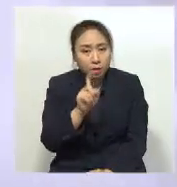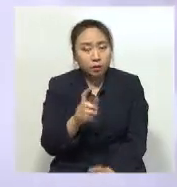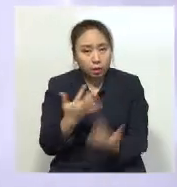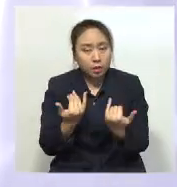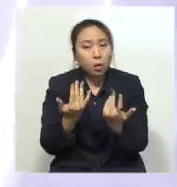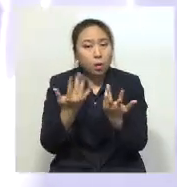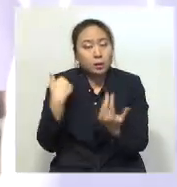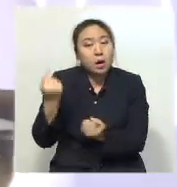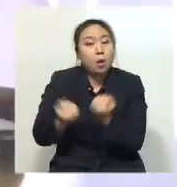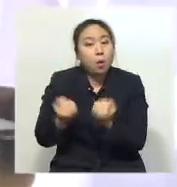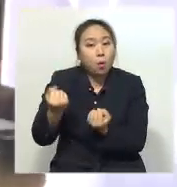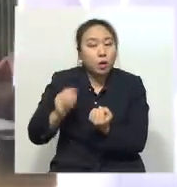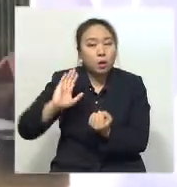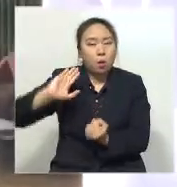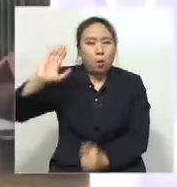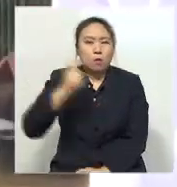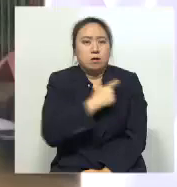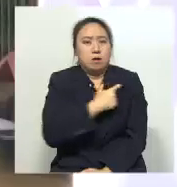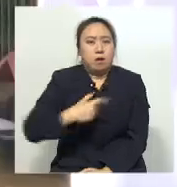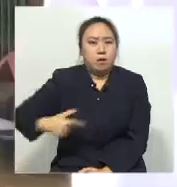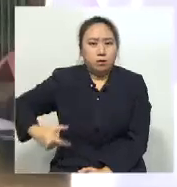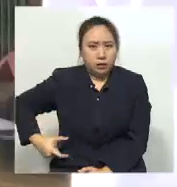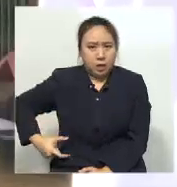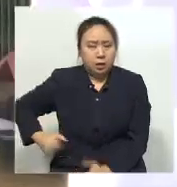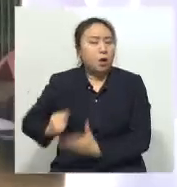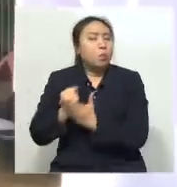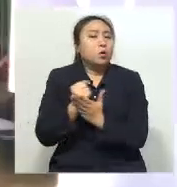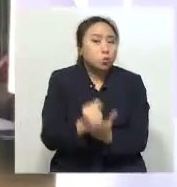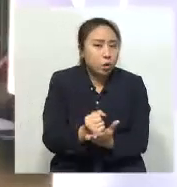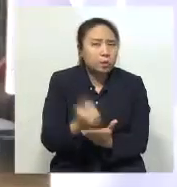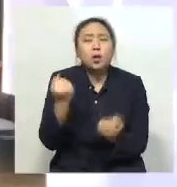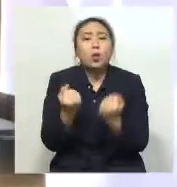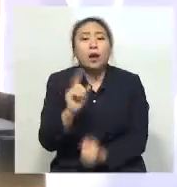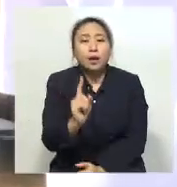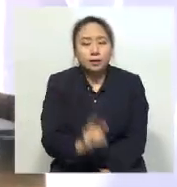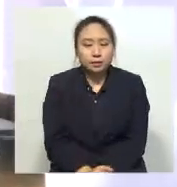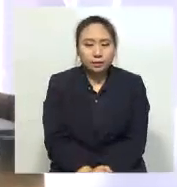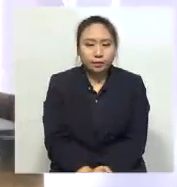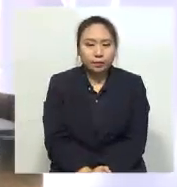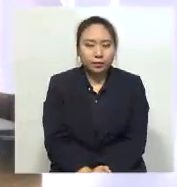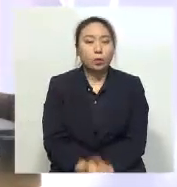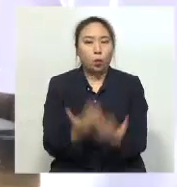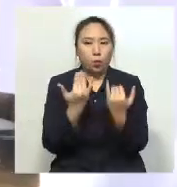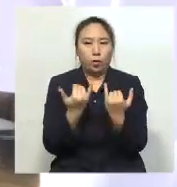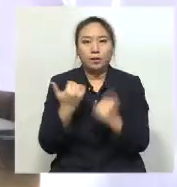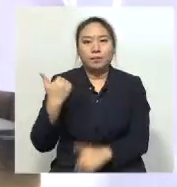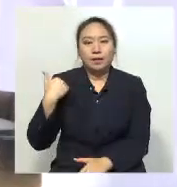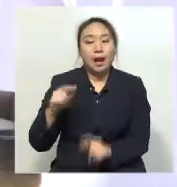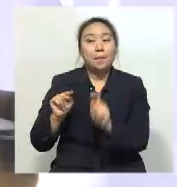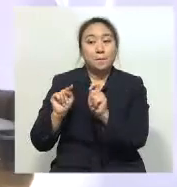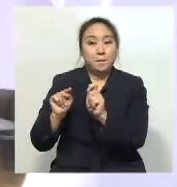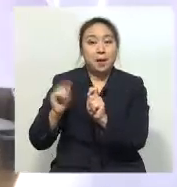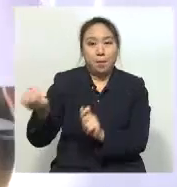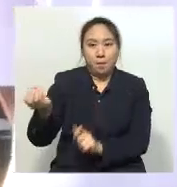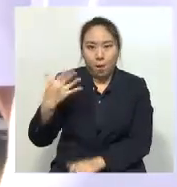เห็นว่าล่าสุดจะมีรถพระราชทานมาจอดด้วยเป็นรถพระราชทานยังไงบ้างคะ คือวันนี้นะครับซึ่งได้รับรายงานจากทางอำเภอว่าจ